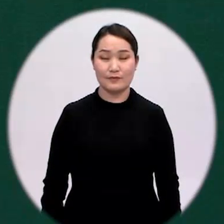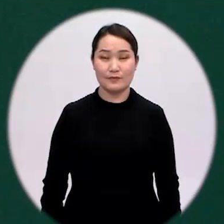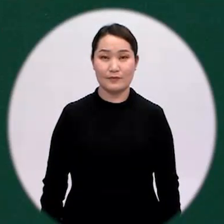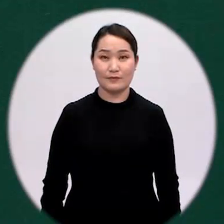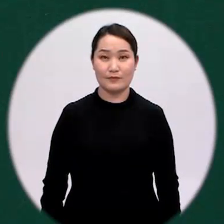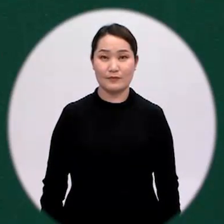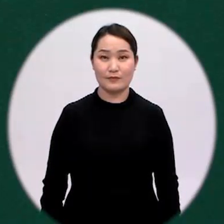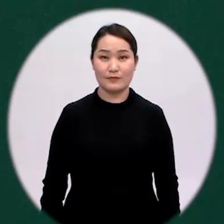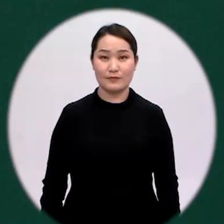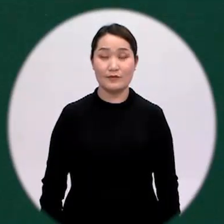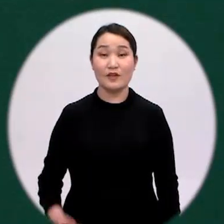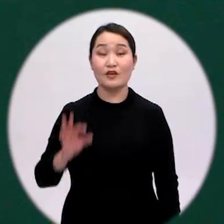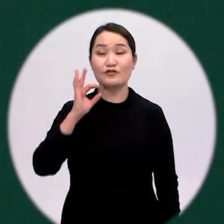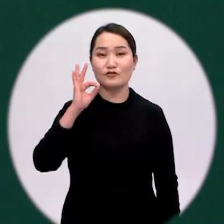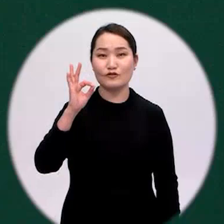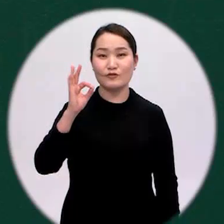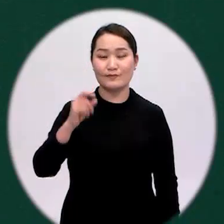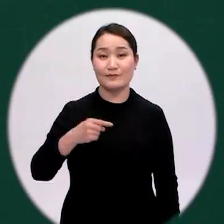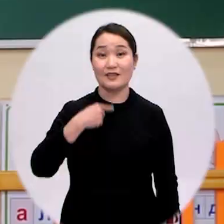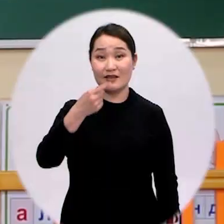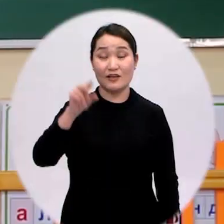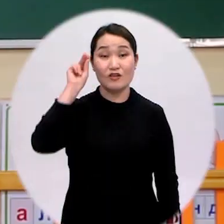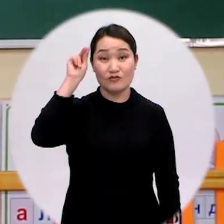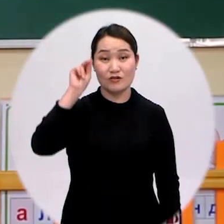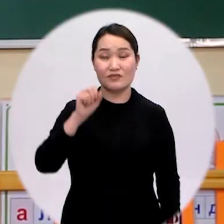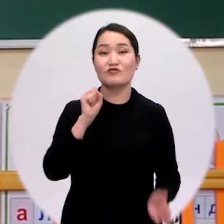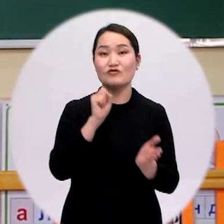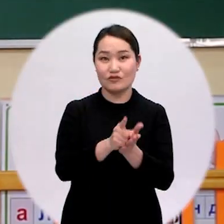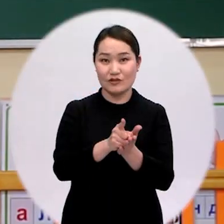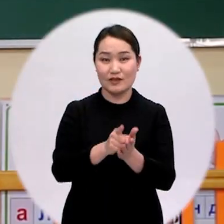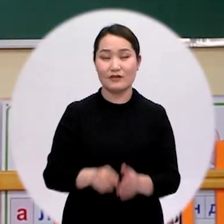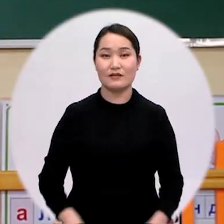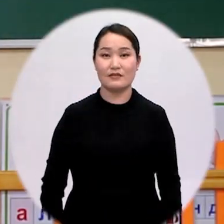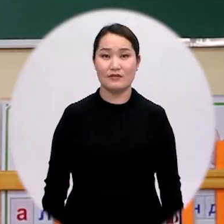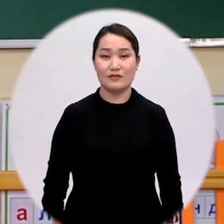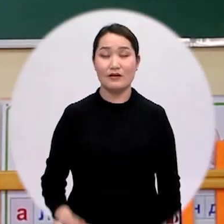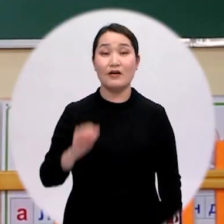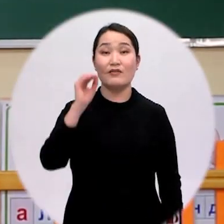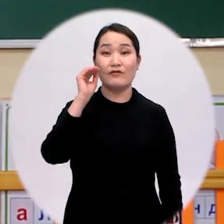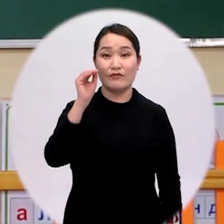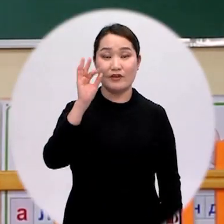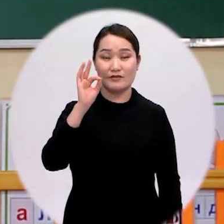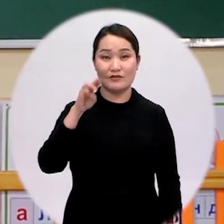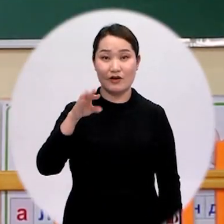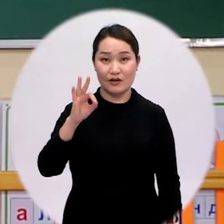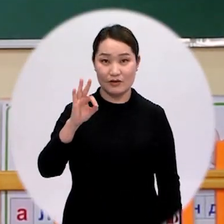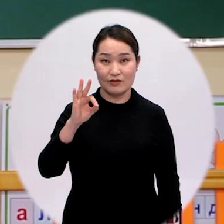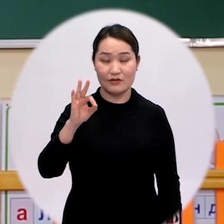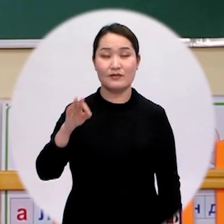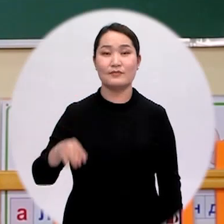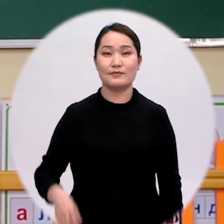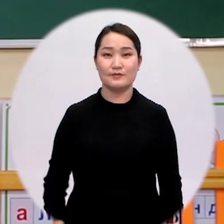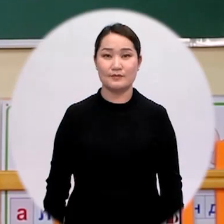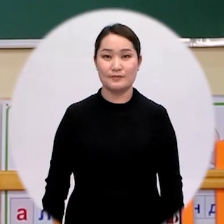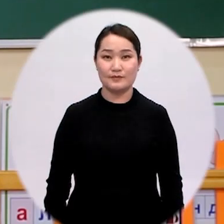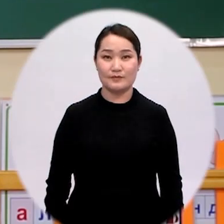зөв дуудаж сурах нь маш чухал. Багшаагаа дагаад фото гэдэг үгэ хэлээрэй.